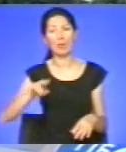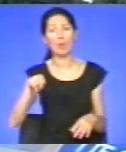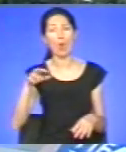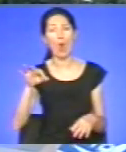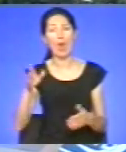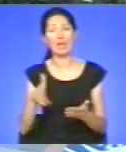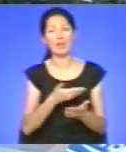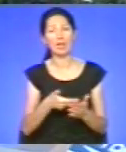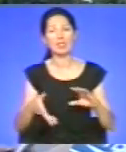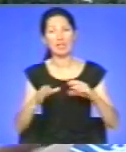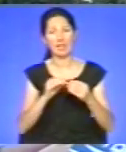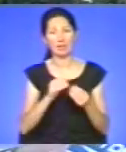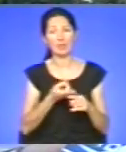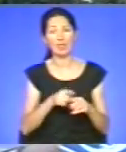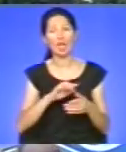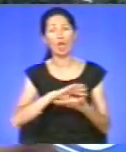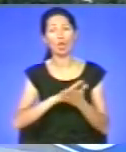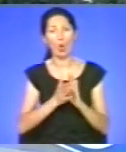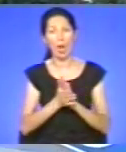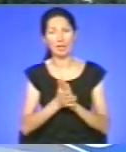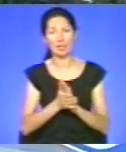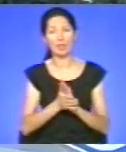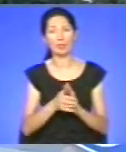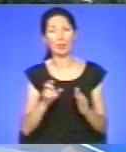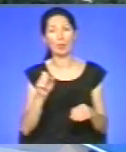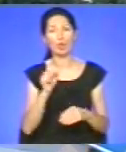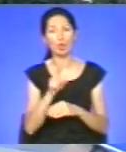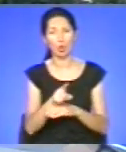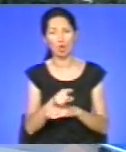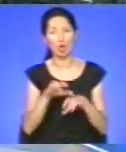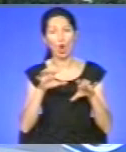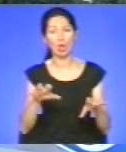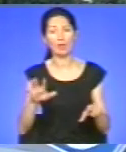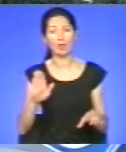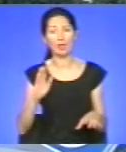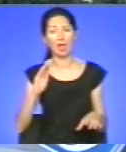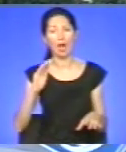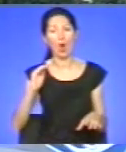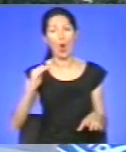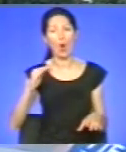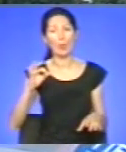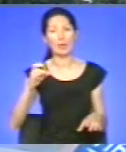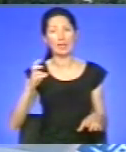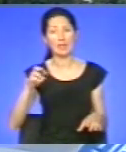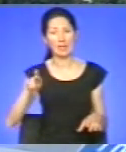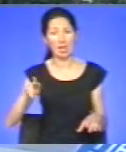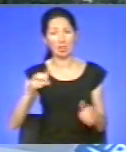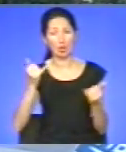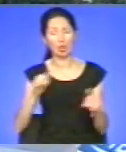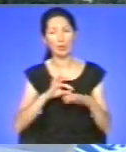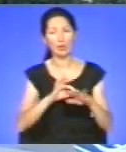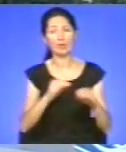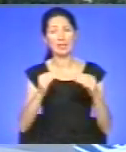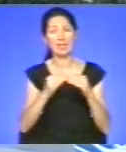наслідків даної ситуації. По дорученню голови Валентина Антоновича Хоптяна сьогодні проведено в 10-й годині